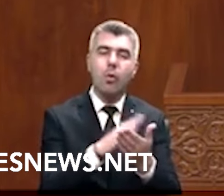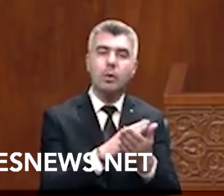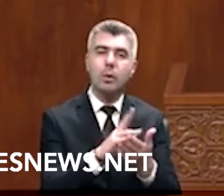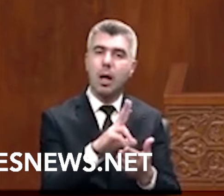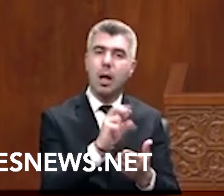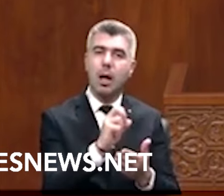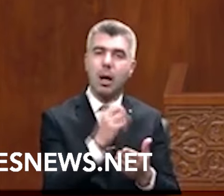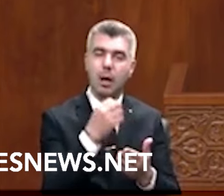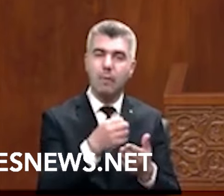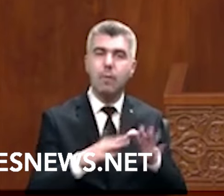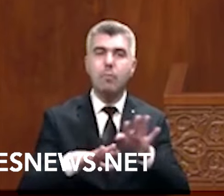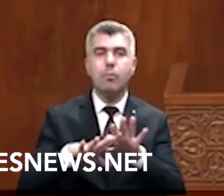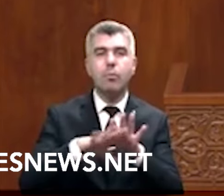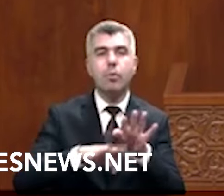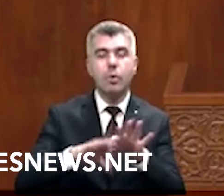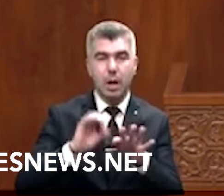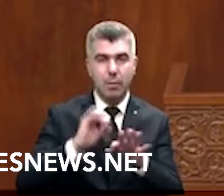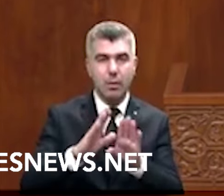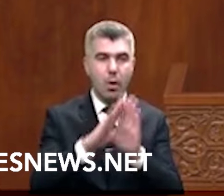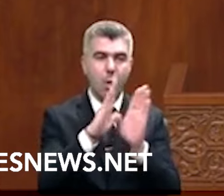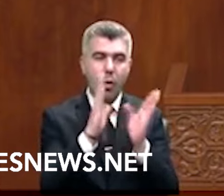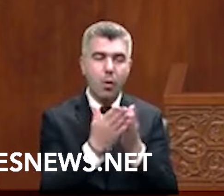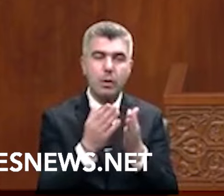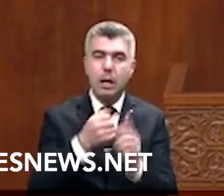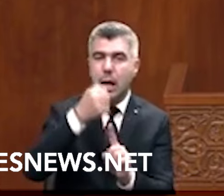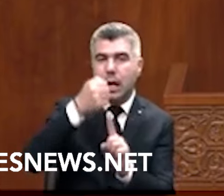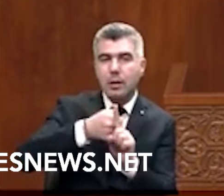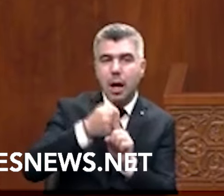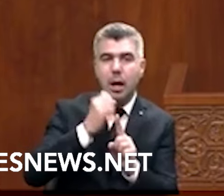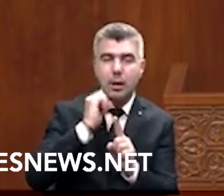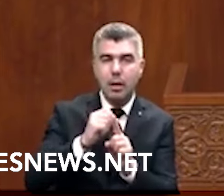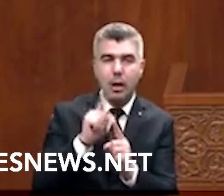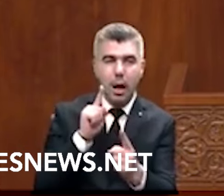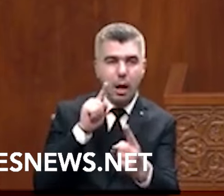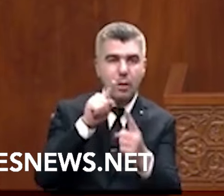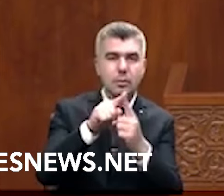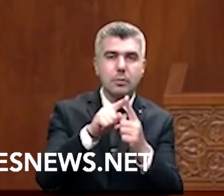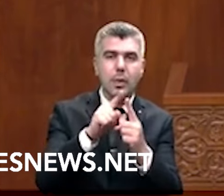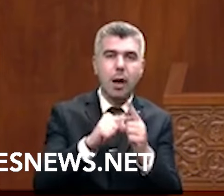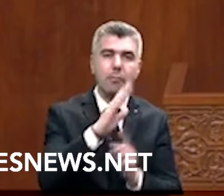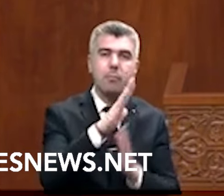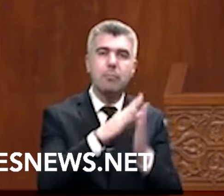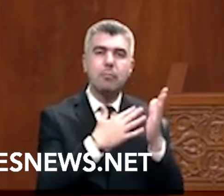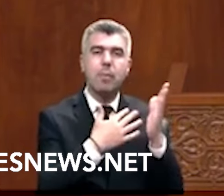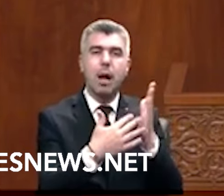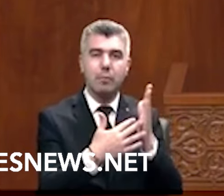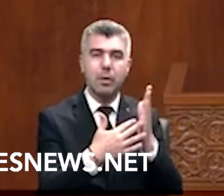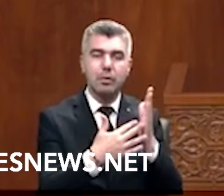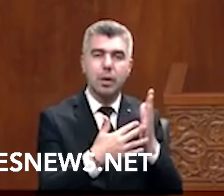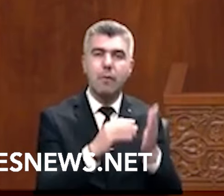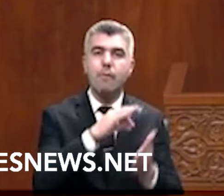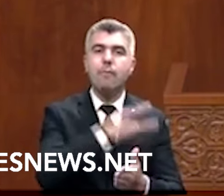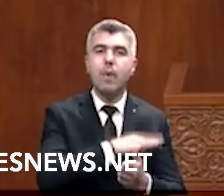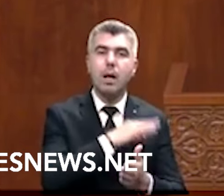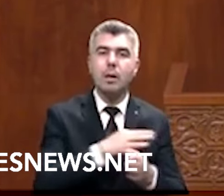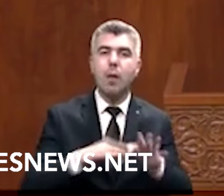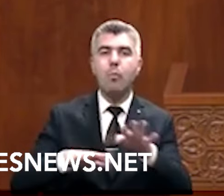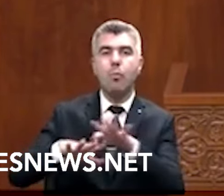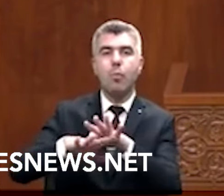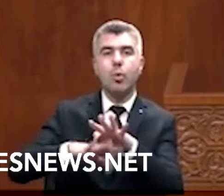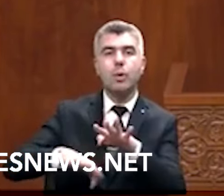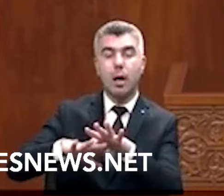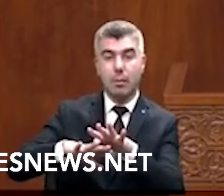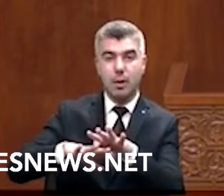مكونات المجتمع بحكم شموليه الاصلاحات واستهداف البرامج لفئه لفئه واسعه من المجتمع مما